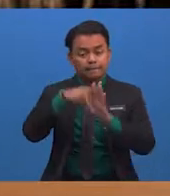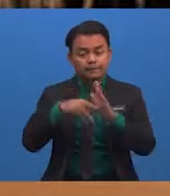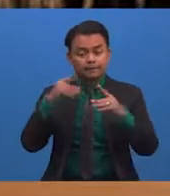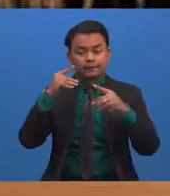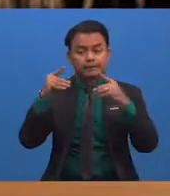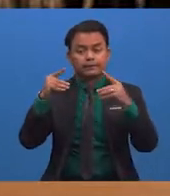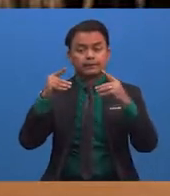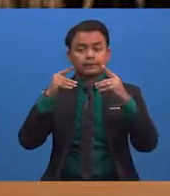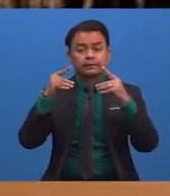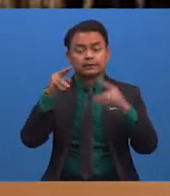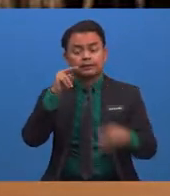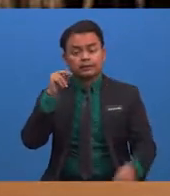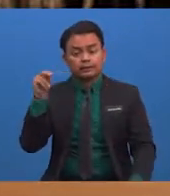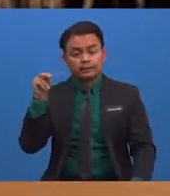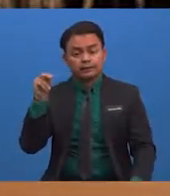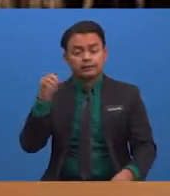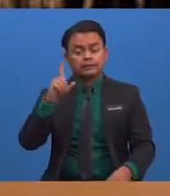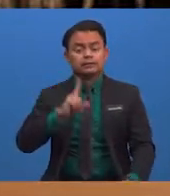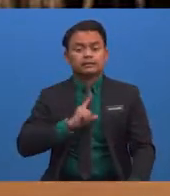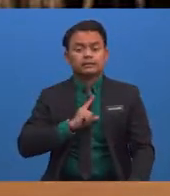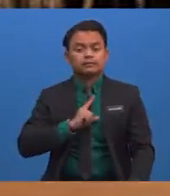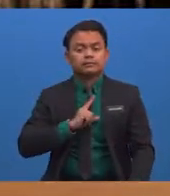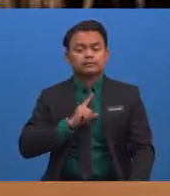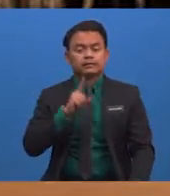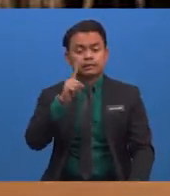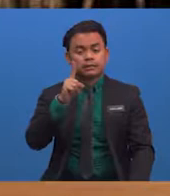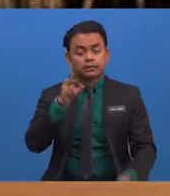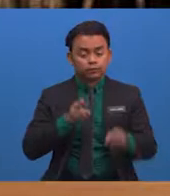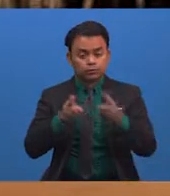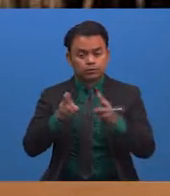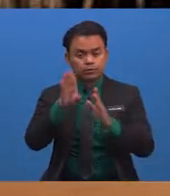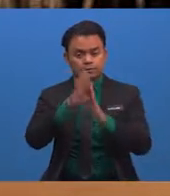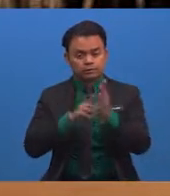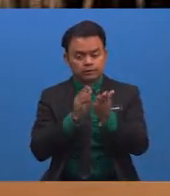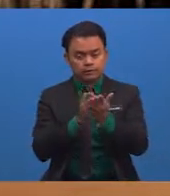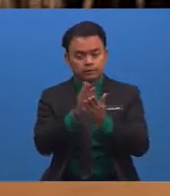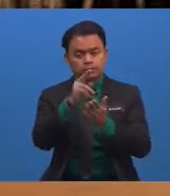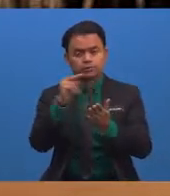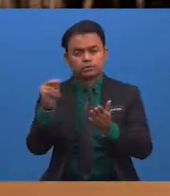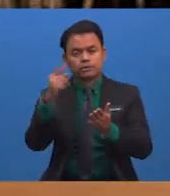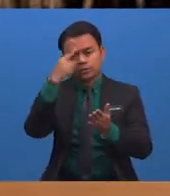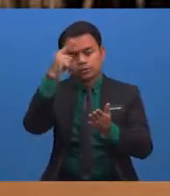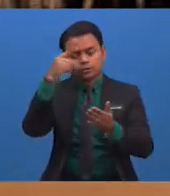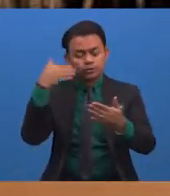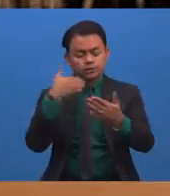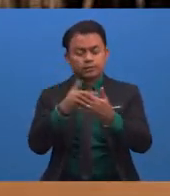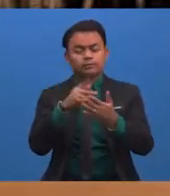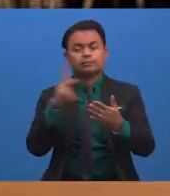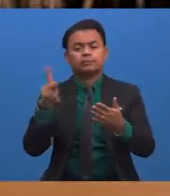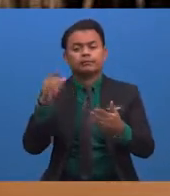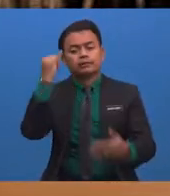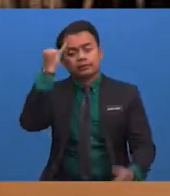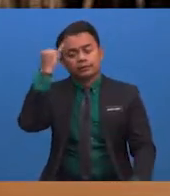usaha berterusan untuk menyampaikan ilmu, kemahiran dan penghayatan Islam